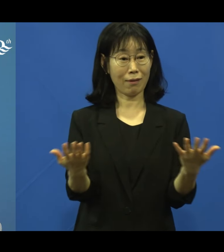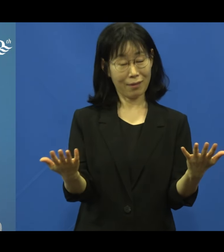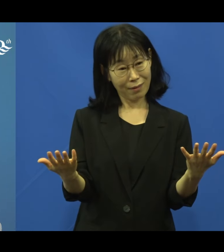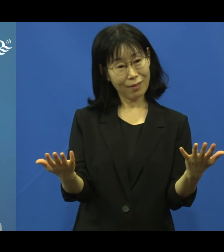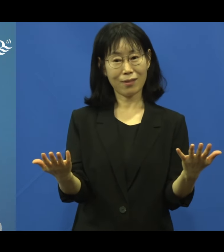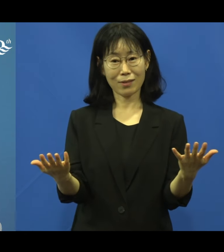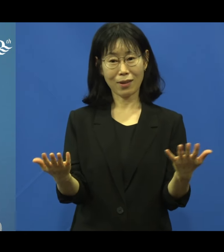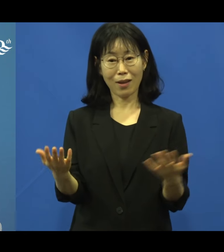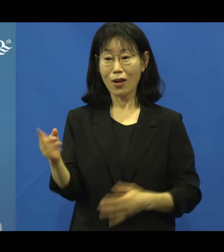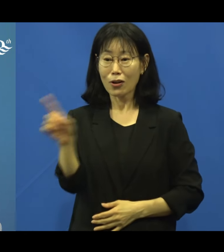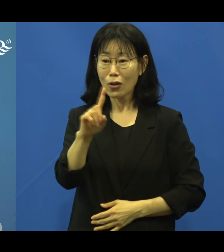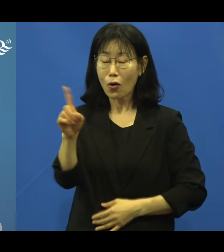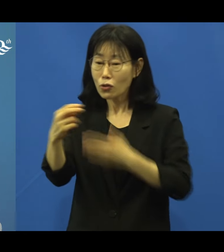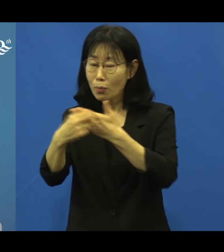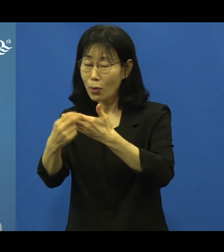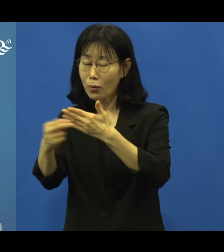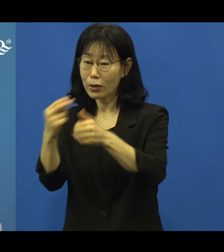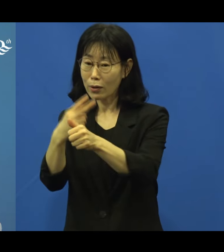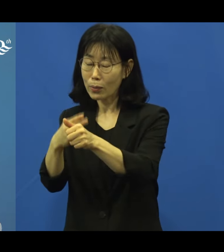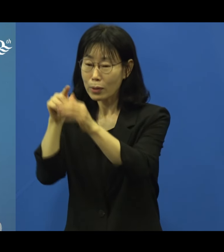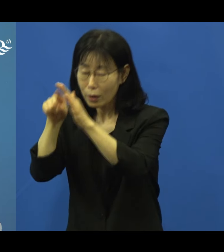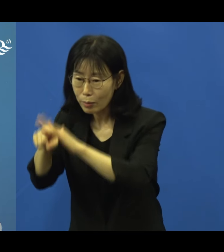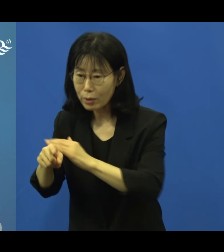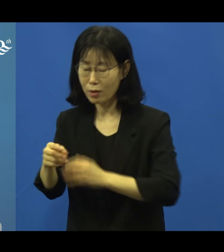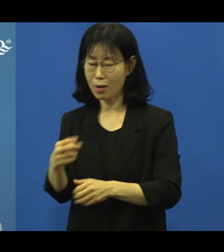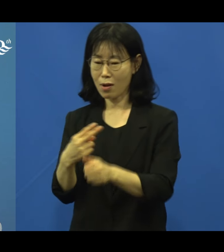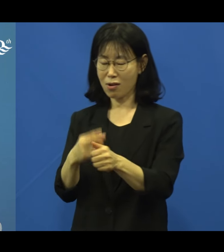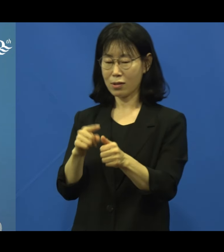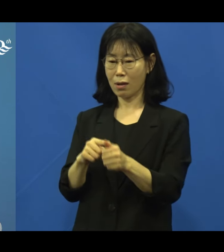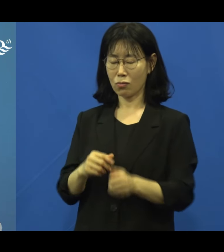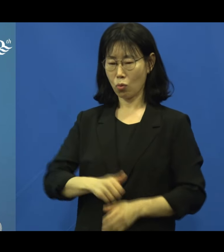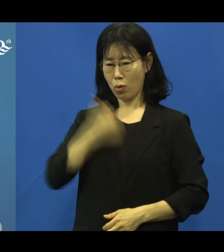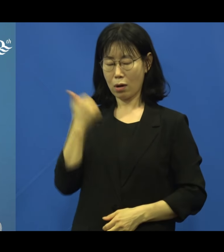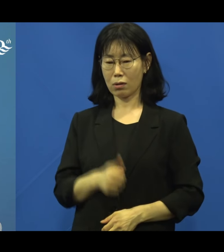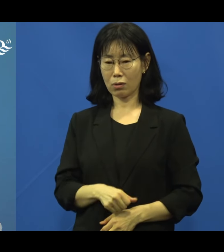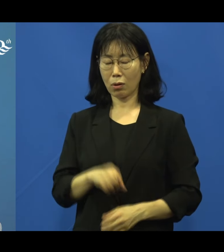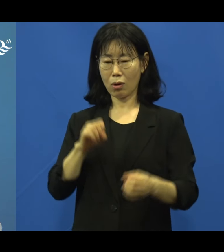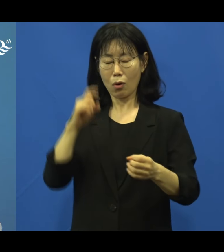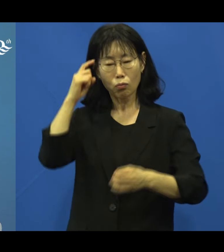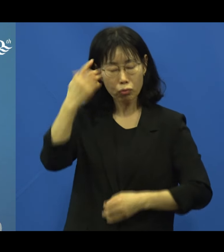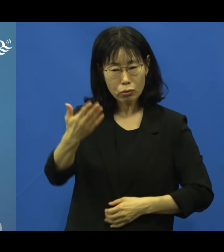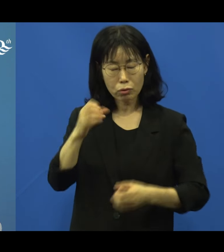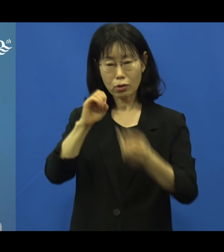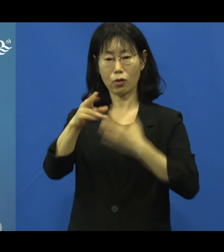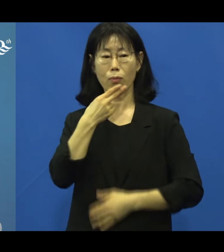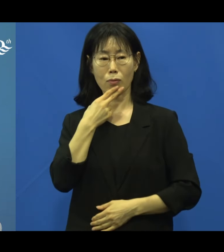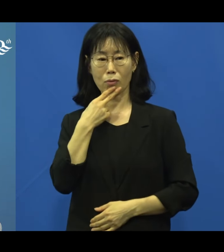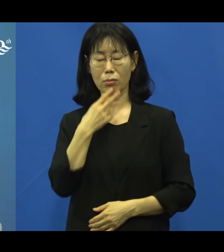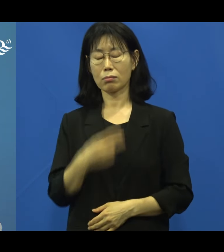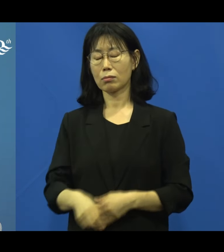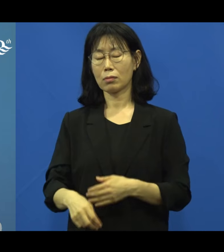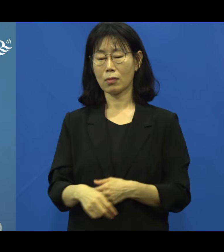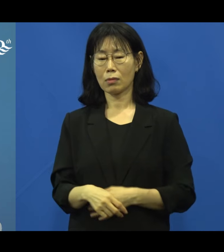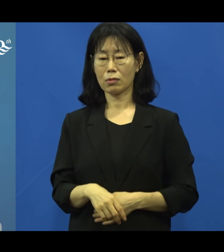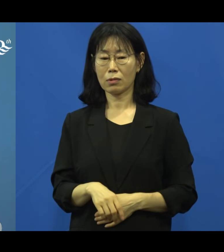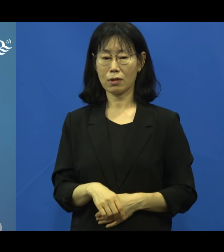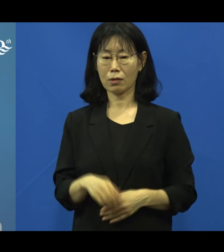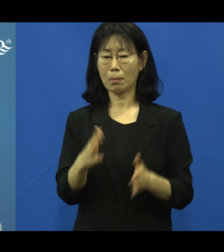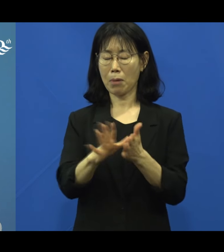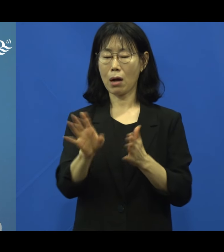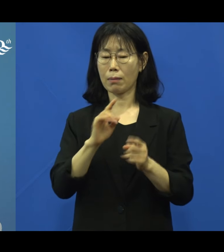근데 어떤 병원은 뭐 의사가 뭐 너무 불친해. 막 퉁명스러워. 화를 내기도 하고 물어도 대답도 안 하고 막 진찰을 막 탁 하고 이런데